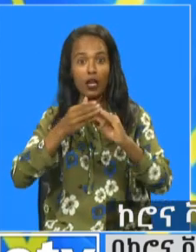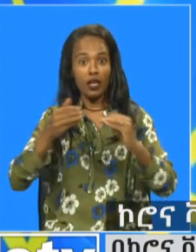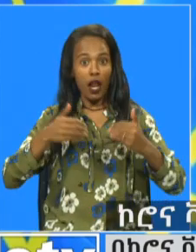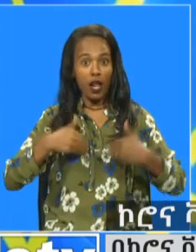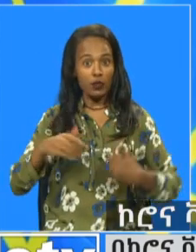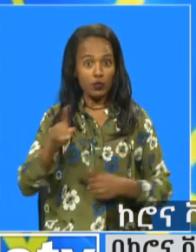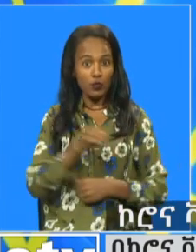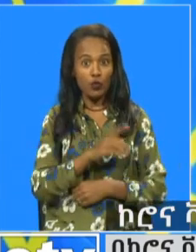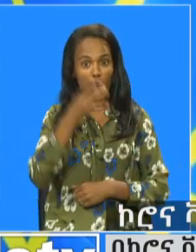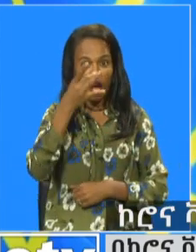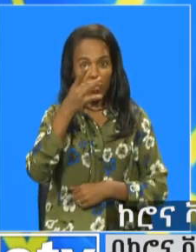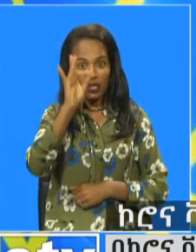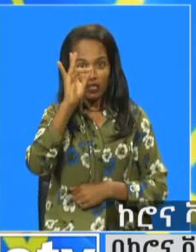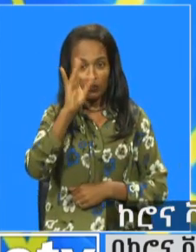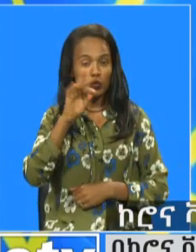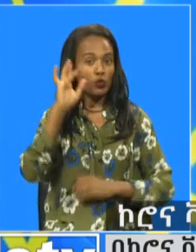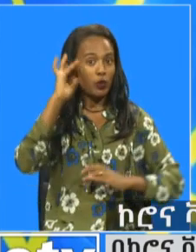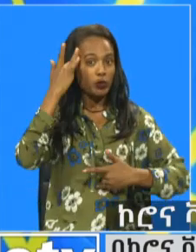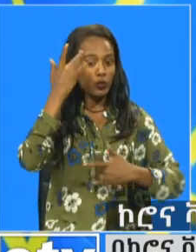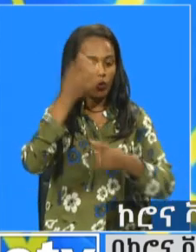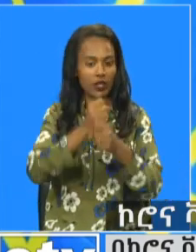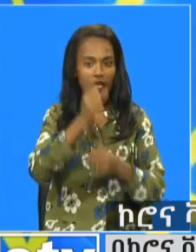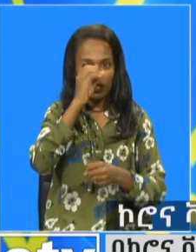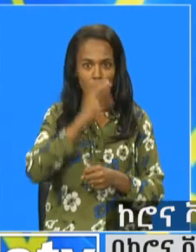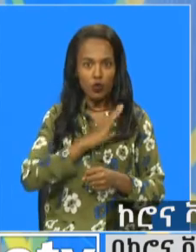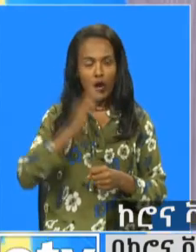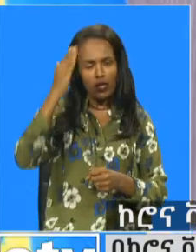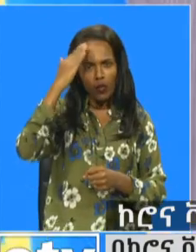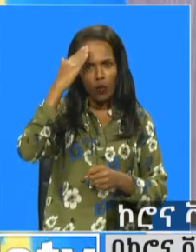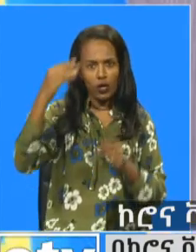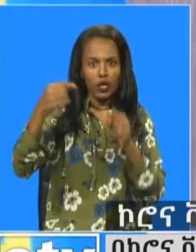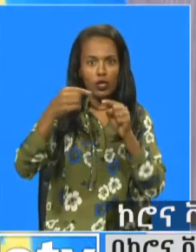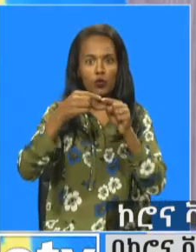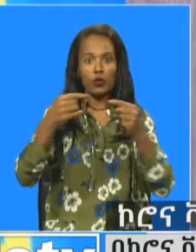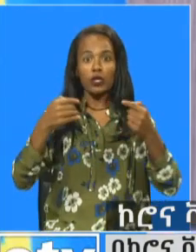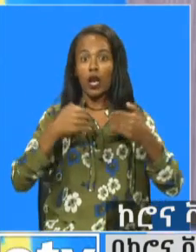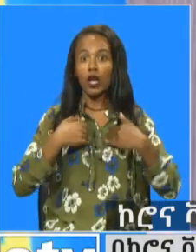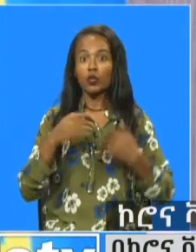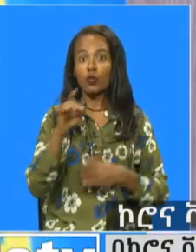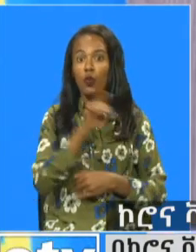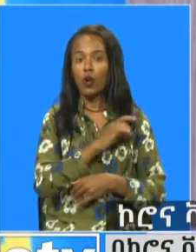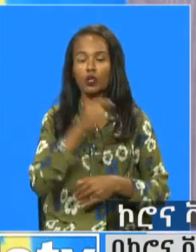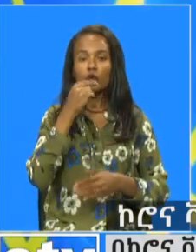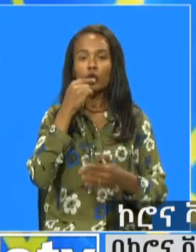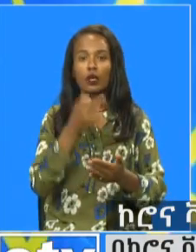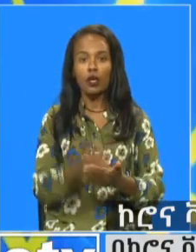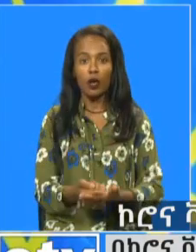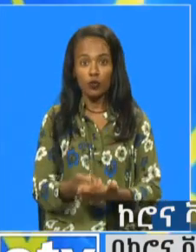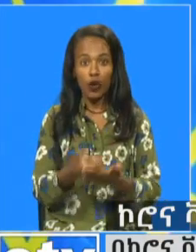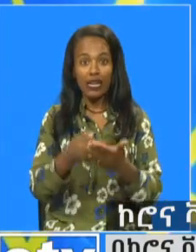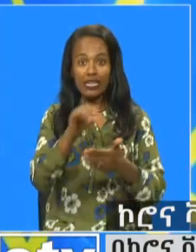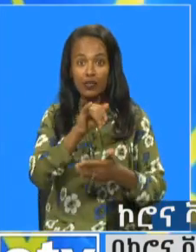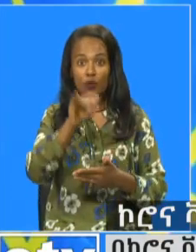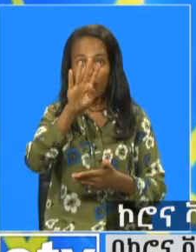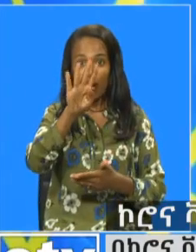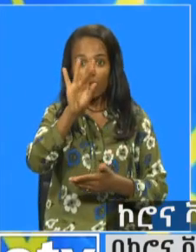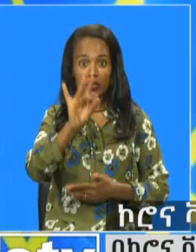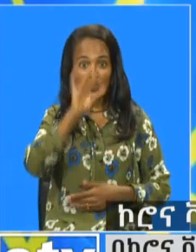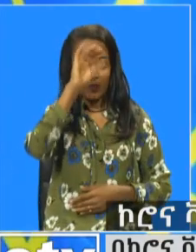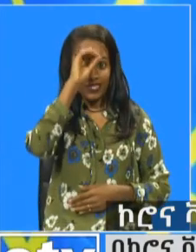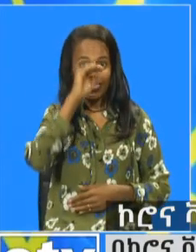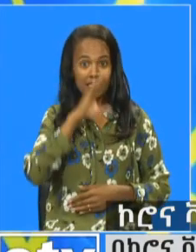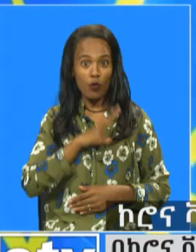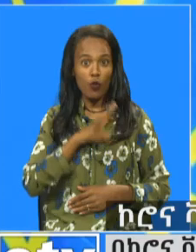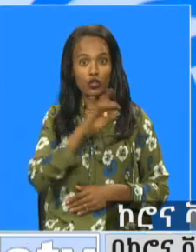ሲሆኑ 18ቱ በበሽታው ከተያዘ ሰው ጋር የታወቀ ግንኙነት ያላቸው መሆናቸው ተረጋግጧል። እንዲሁም 48ቱ